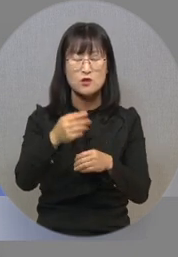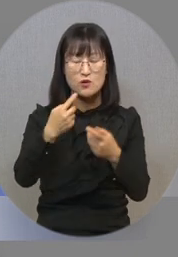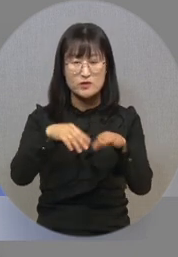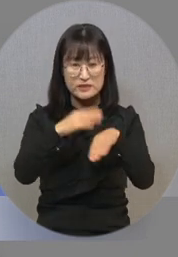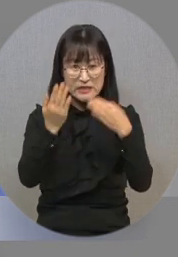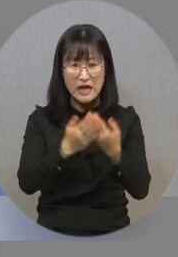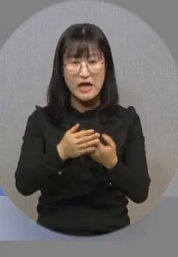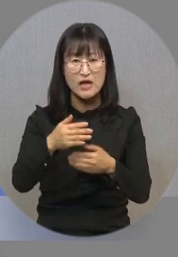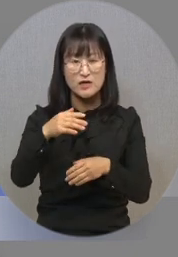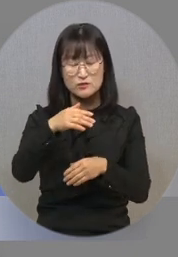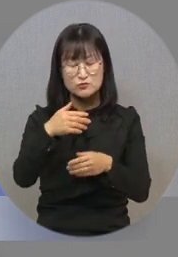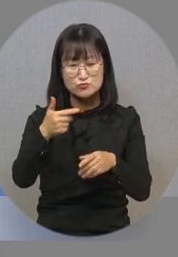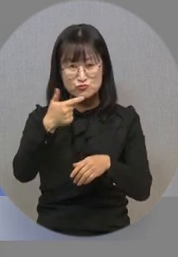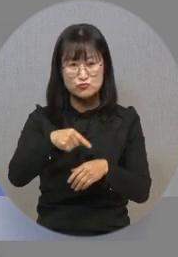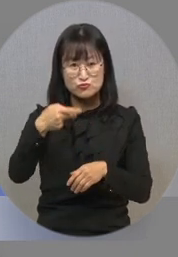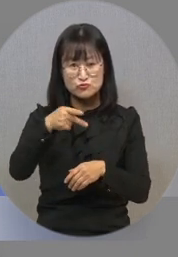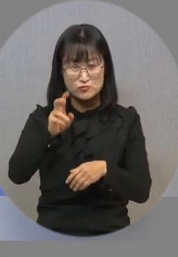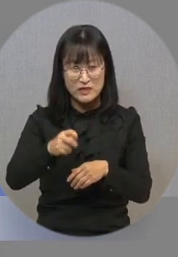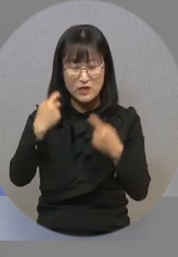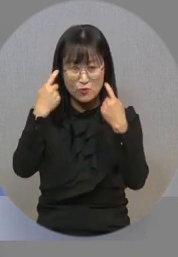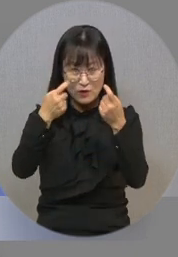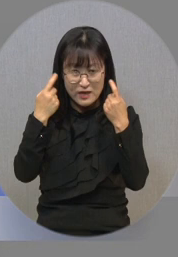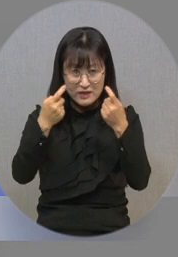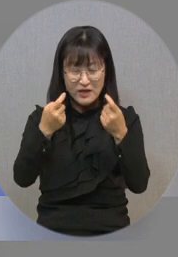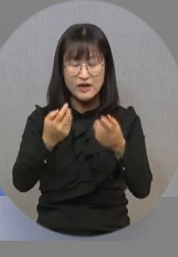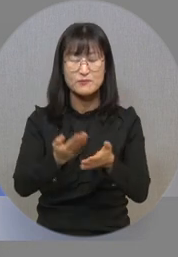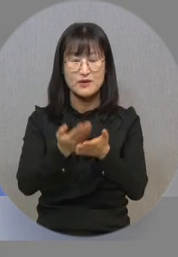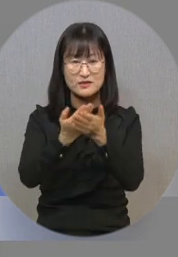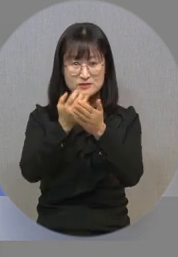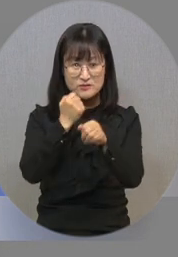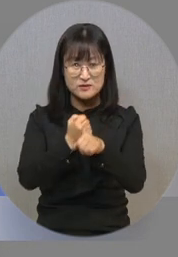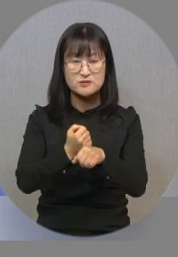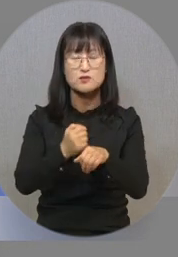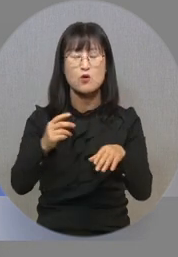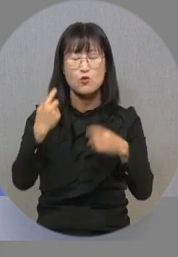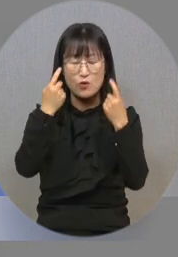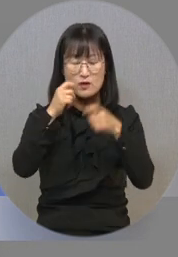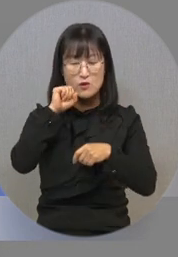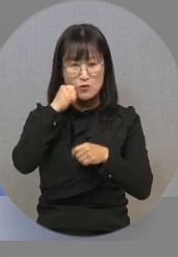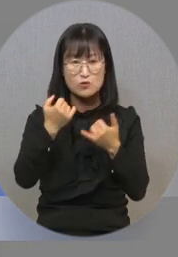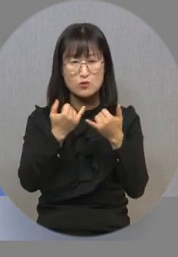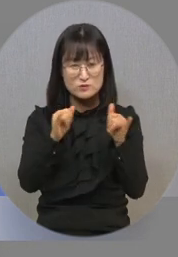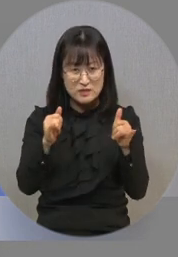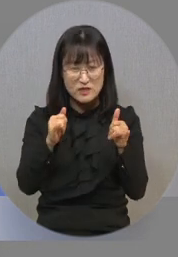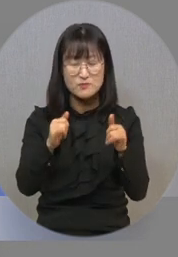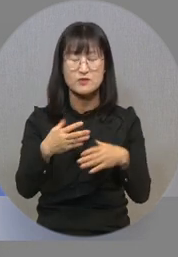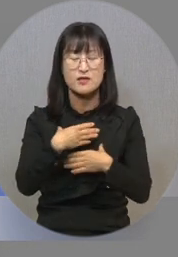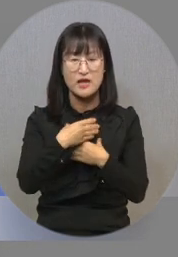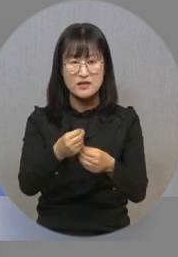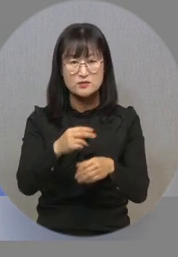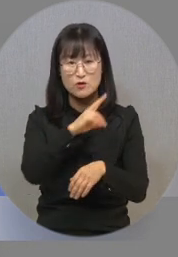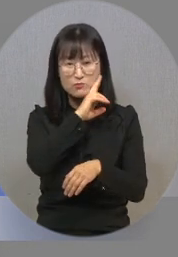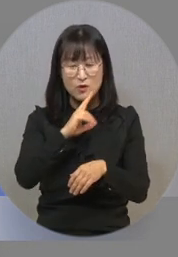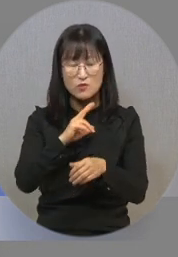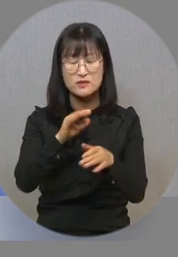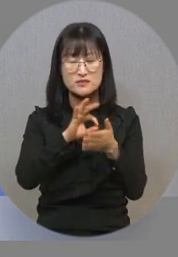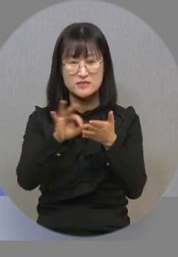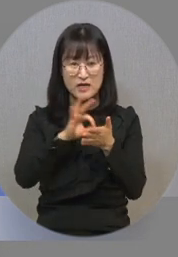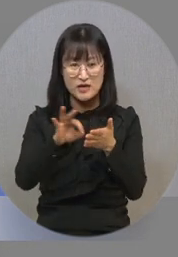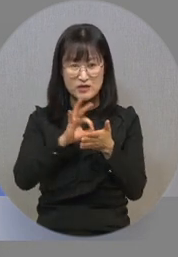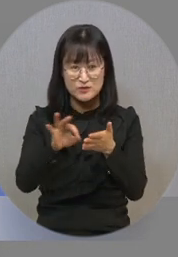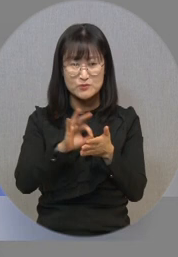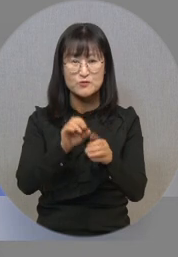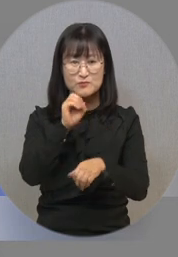홈페이지에 지속적인 관리와 개선을 통해 관광 약자들이 안전하고 편리하게 이용할 수 있도록 하겠다고